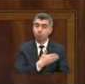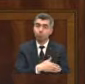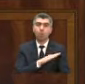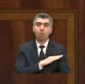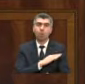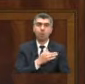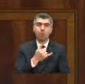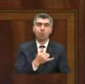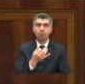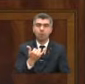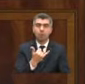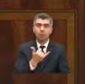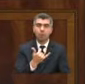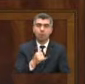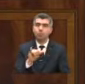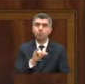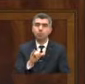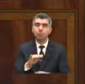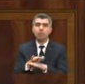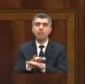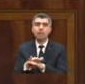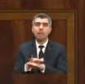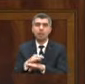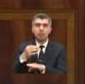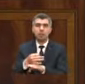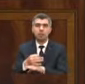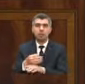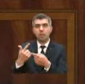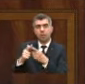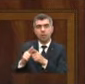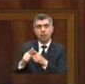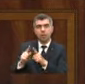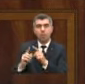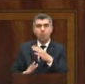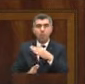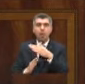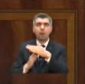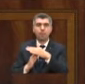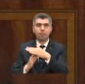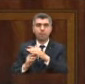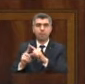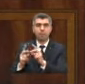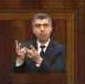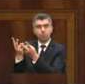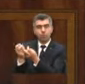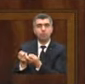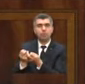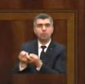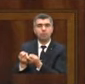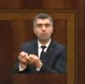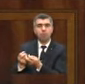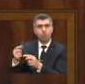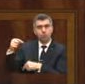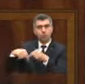الإطار وتقول لنا شنو هو السياسة ديالها في هذا الإطار هذا من أجل حد النزيف ومن أجل إرجاع الطاقات اللي مشات واللي